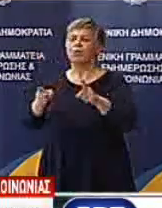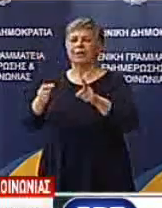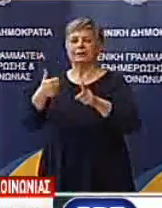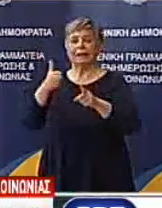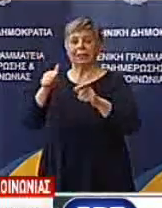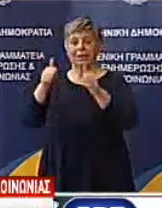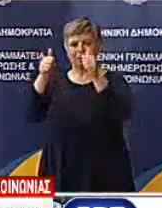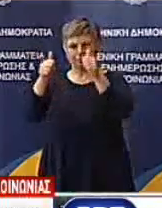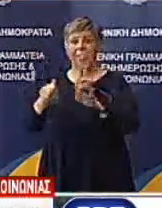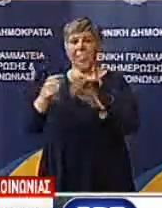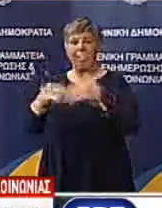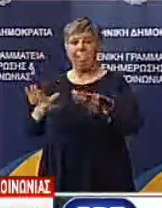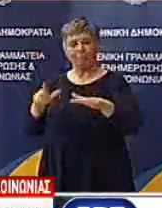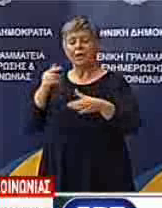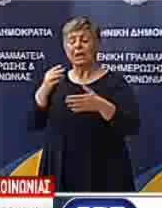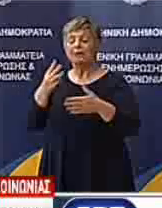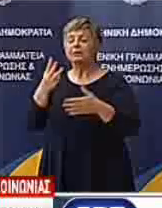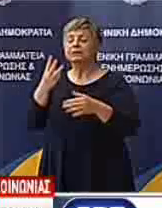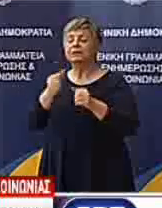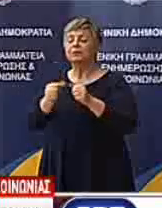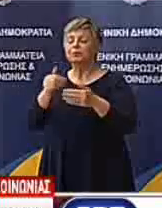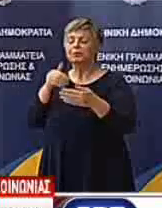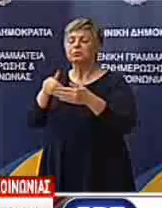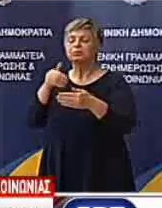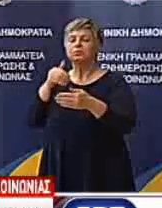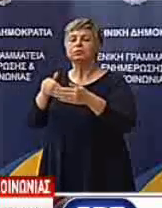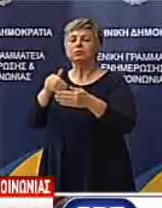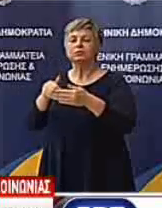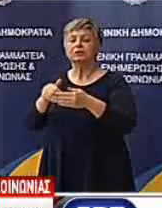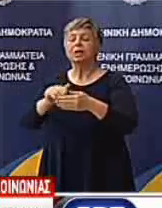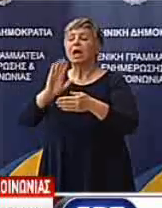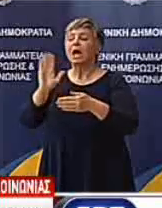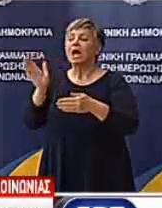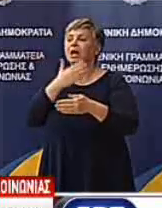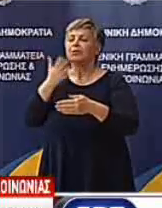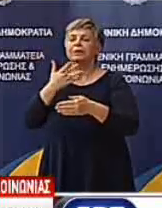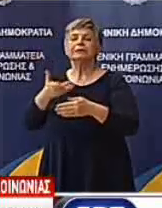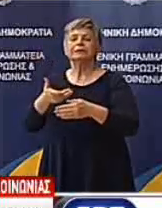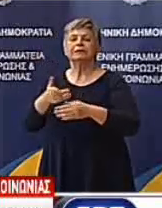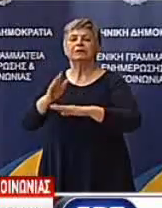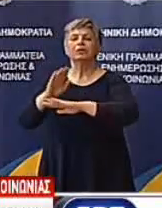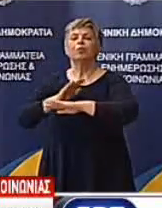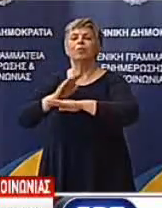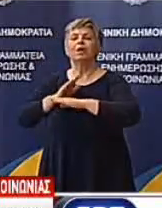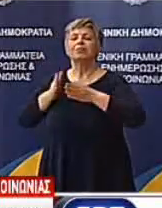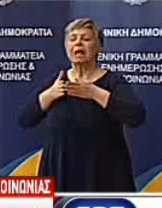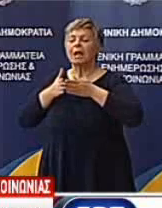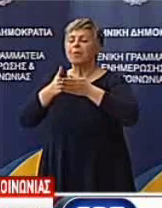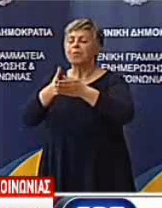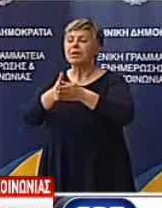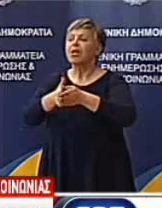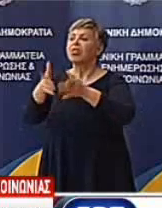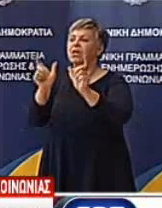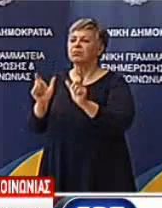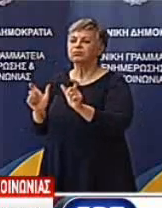Ελλάδα δεν έχει ολοκληρώσει τη δέσμευσή της και δεν βγουν τα πλοία, τα πολεμικά πλοία για τους πρόσφυγες, τότε θα κλείσουν